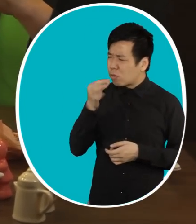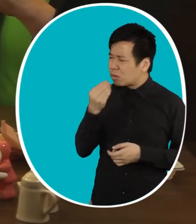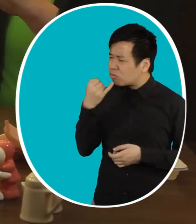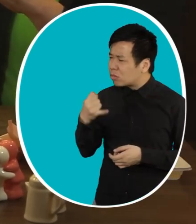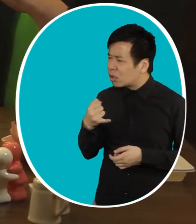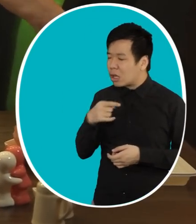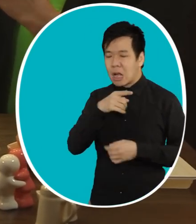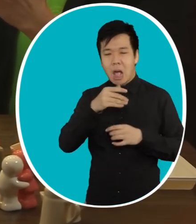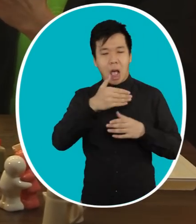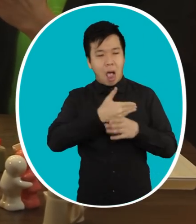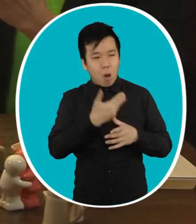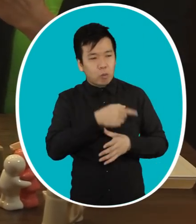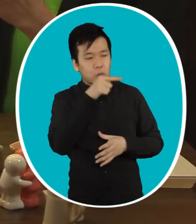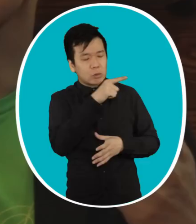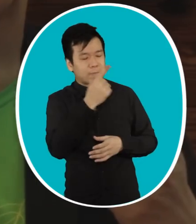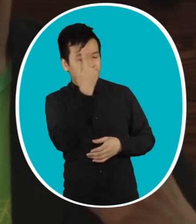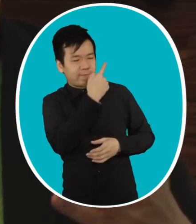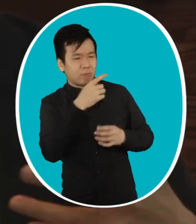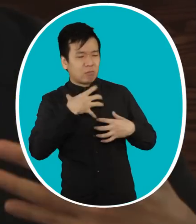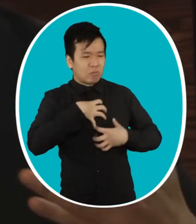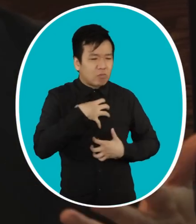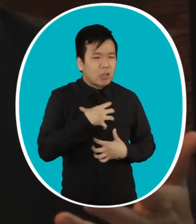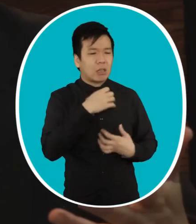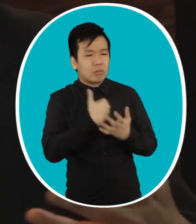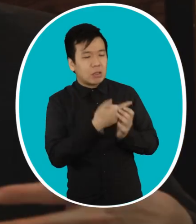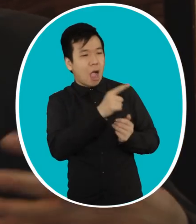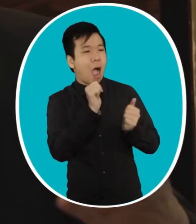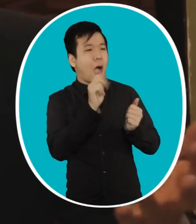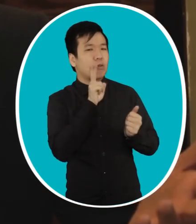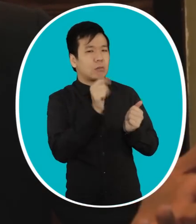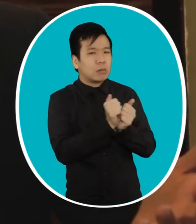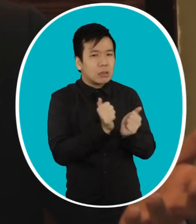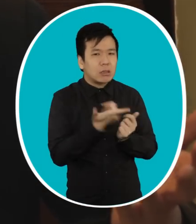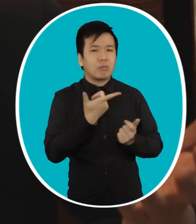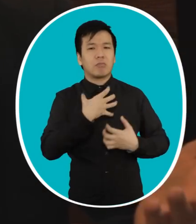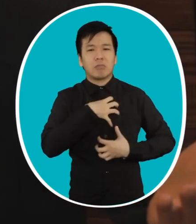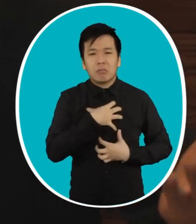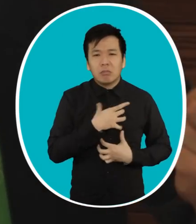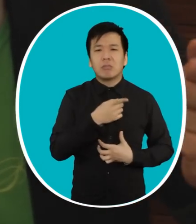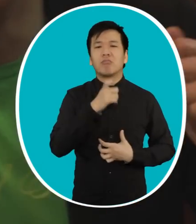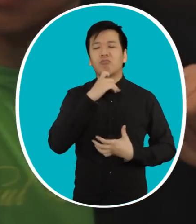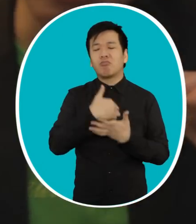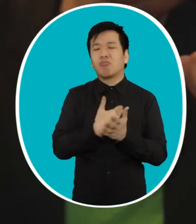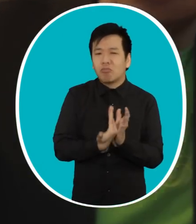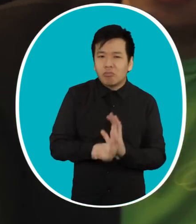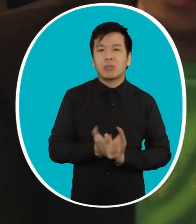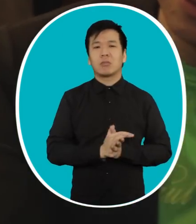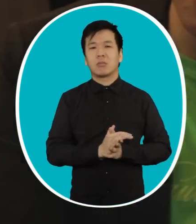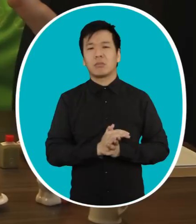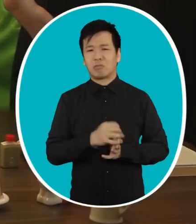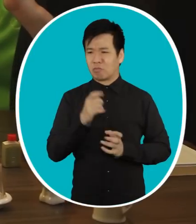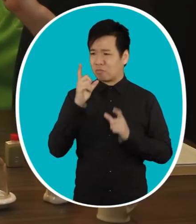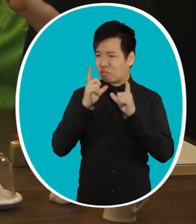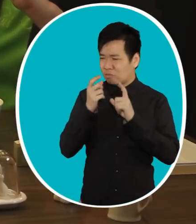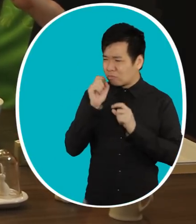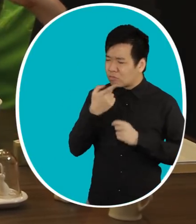為影響你嘅七情六欲啊。你啲朋友有嗰啲問題咧，即係譬如腎啊等等嗰啲問 題。你做咩又望我咧？